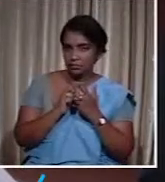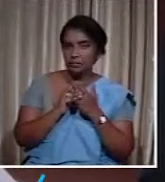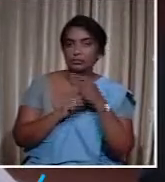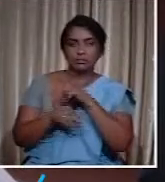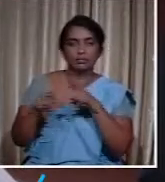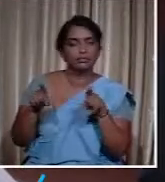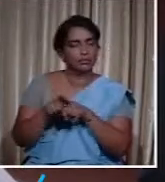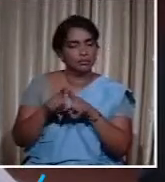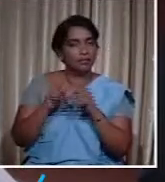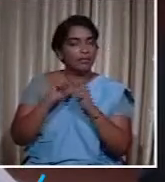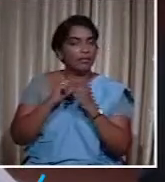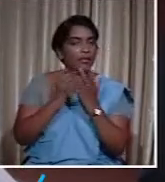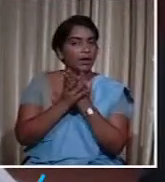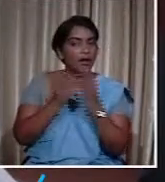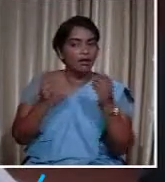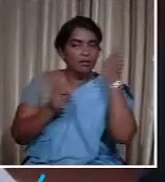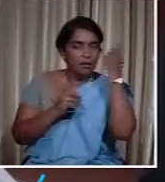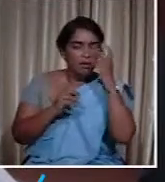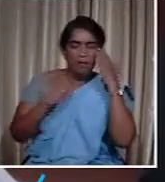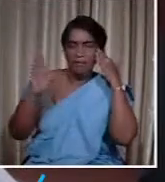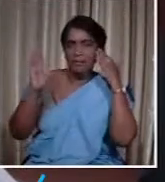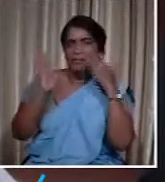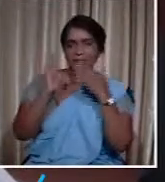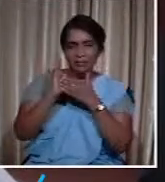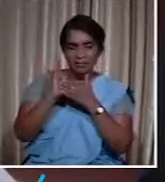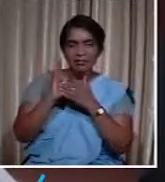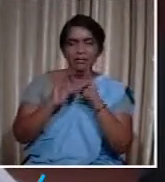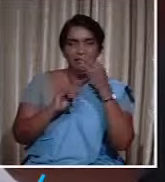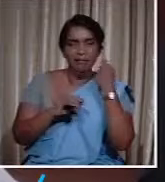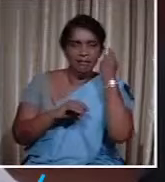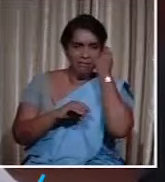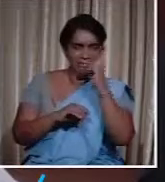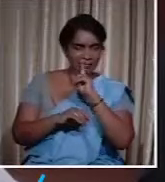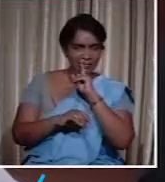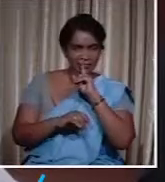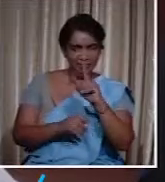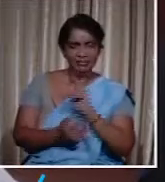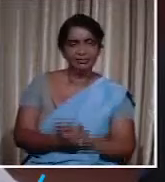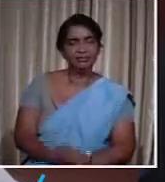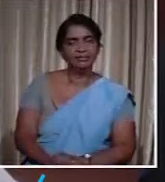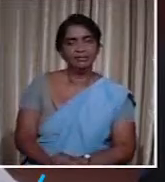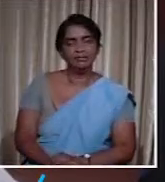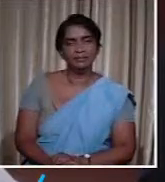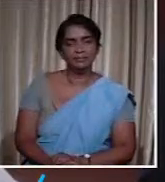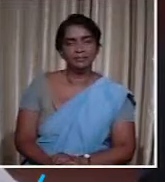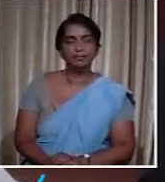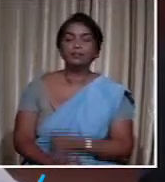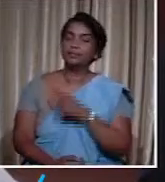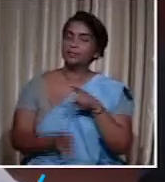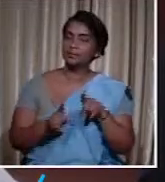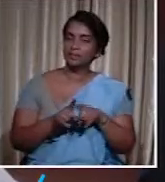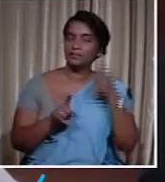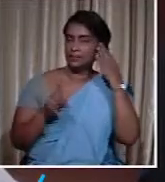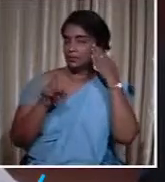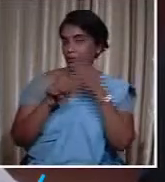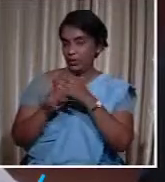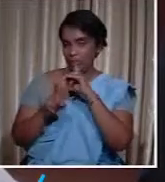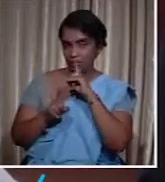වගේම විසඳුම් සොයාගත යුතු මාවත පිළිබඳවත් යම් අදහසක් ඉදිරිපත් කරා. ඒ වගේම එතුමා මේක